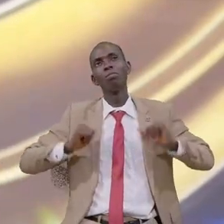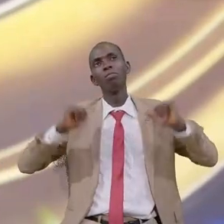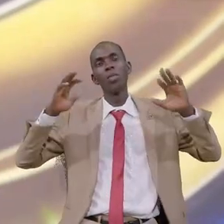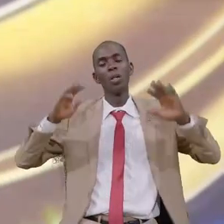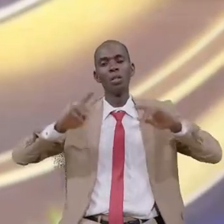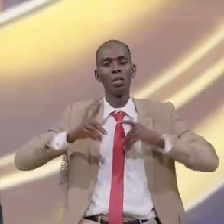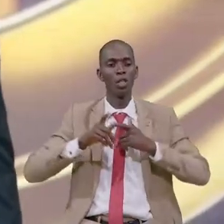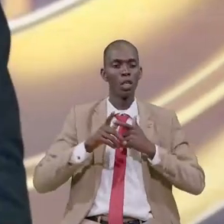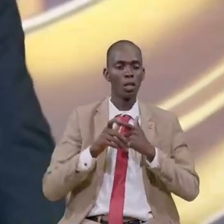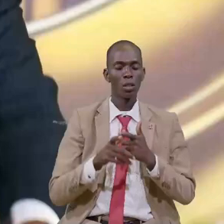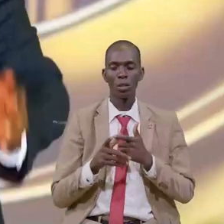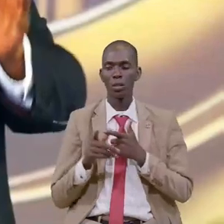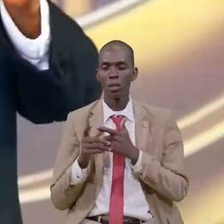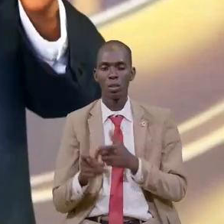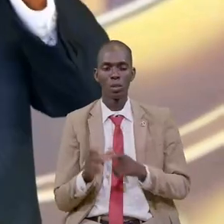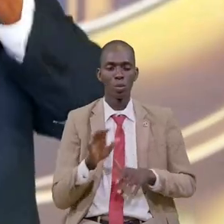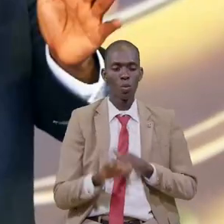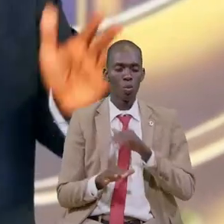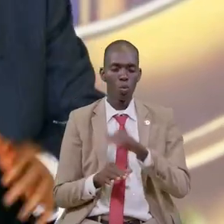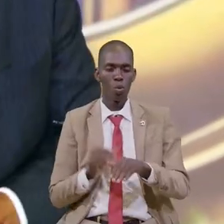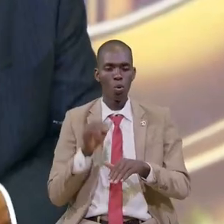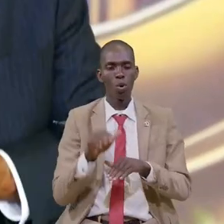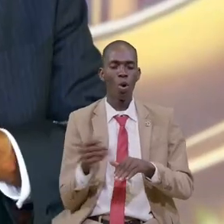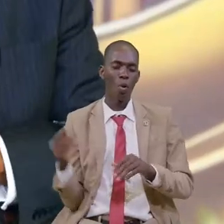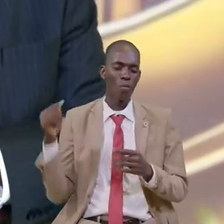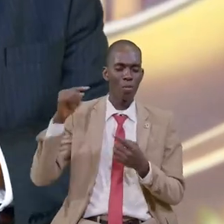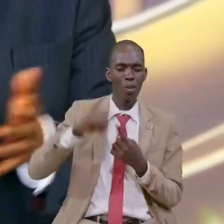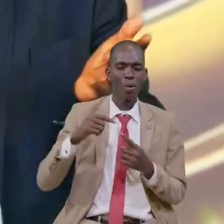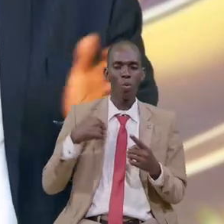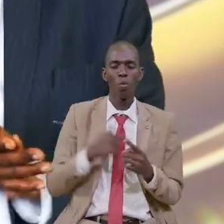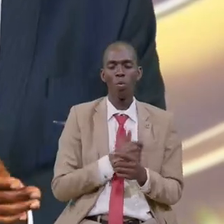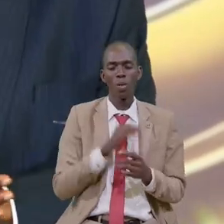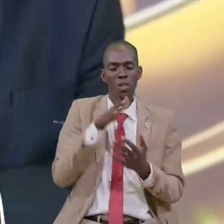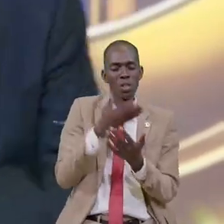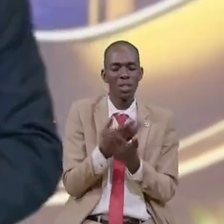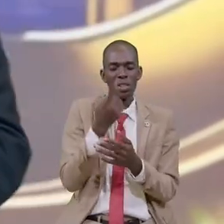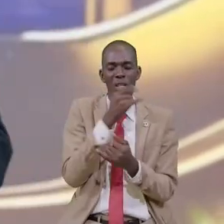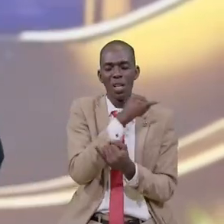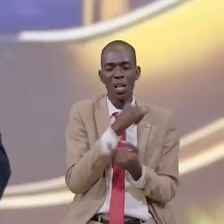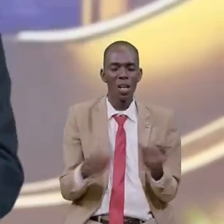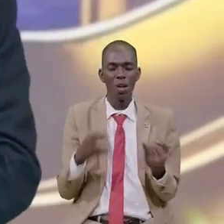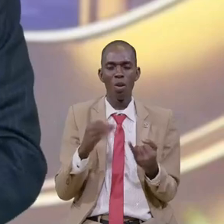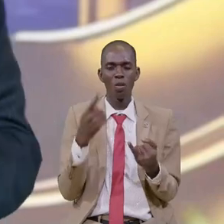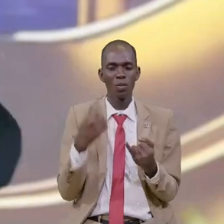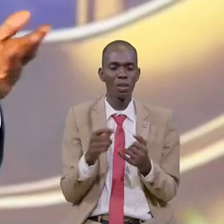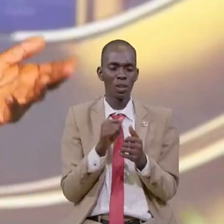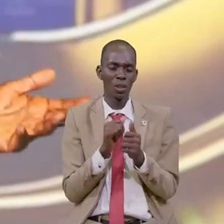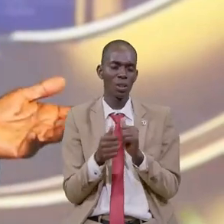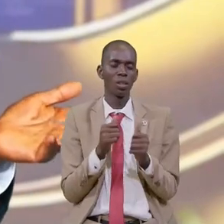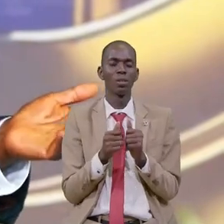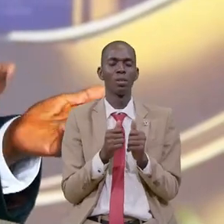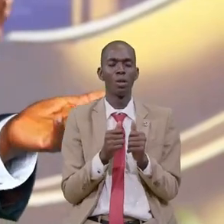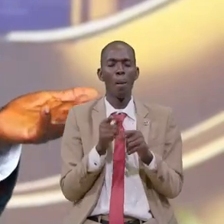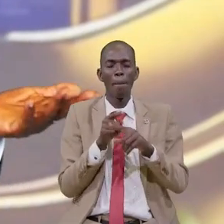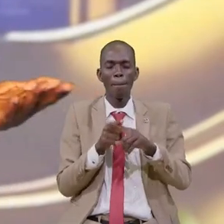courir et marcher jusqu'à ce que nous parvenons à la fin de la course. Mais combien se rappellent?